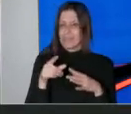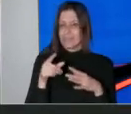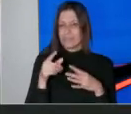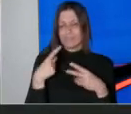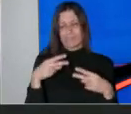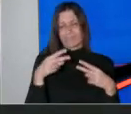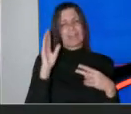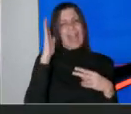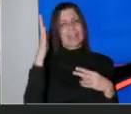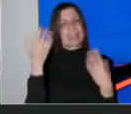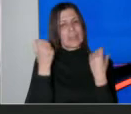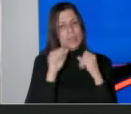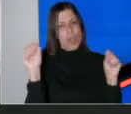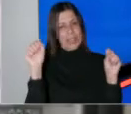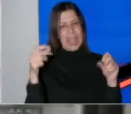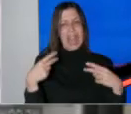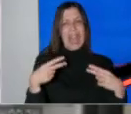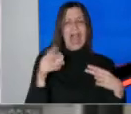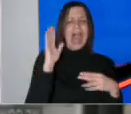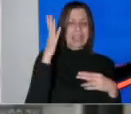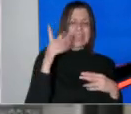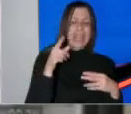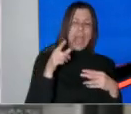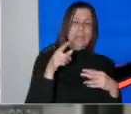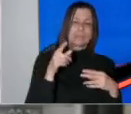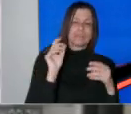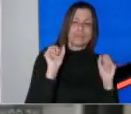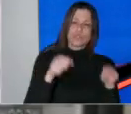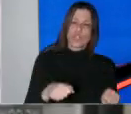לעתיד הדמוקרטי, לעתיד המשטר הדמוקרטי בישראל.